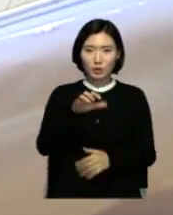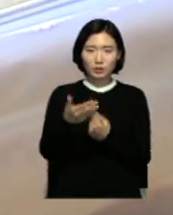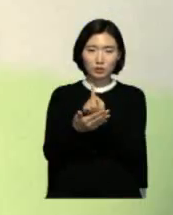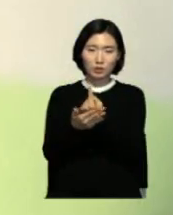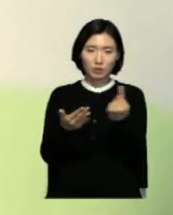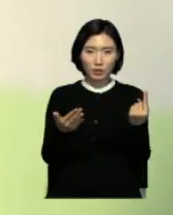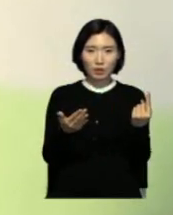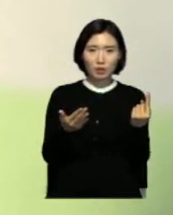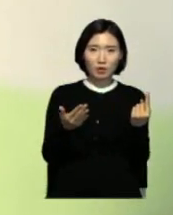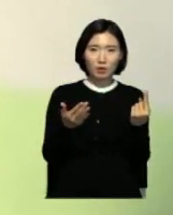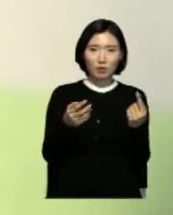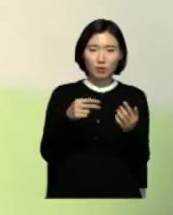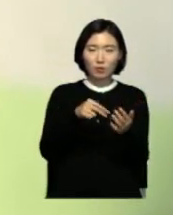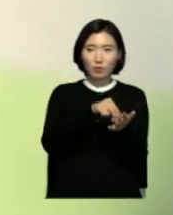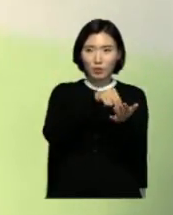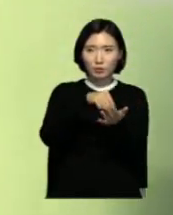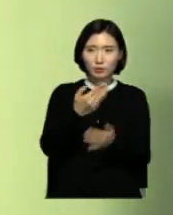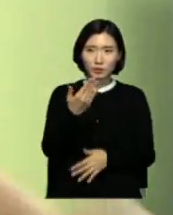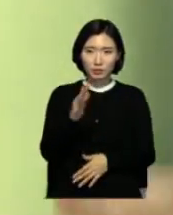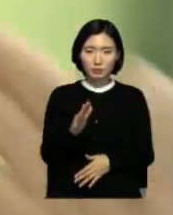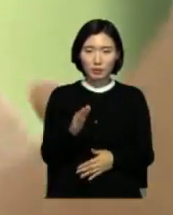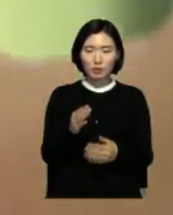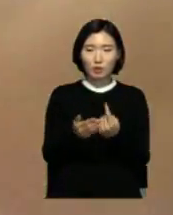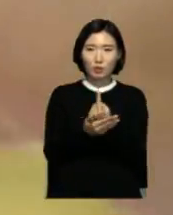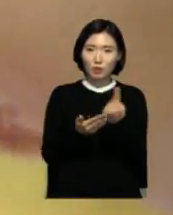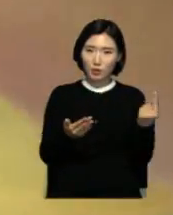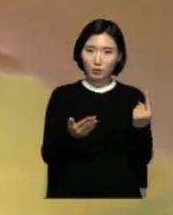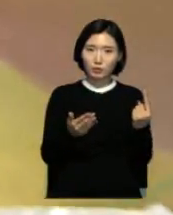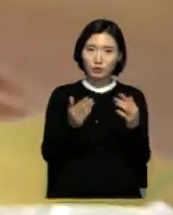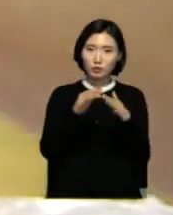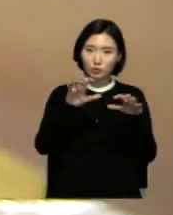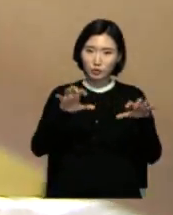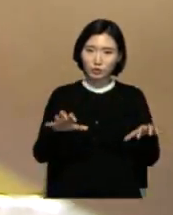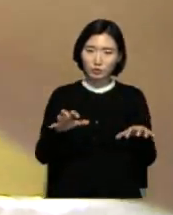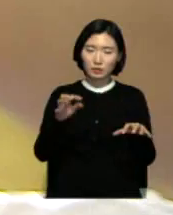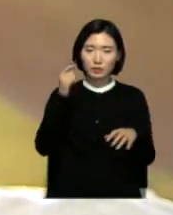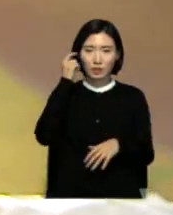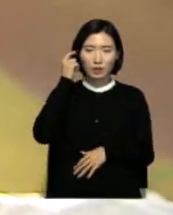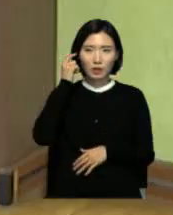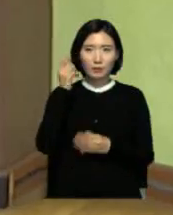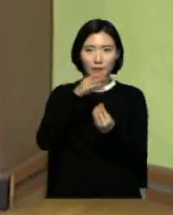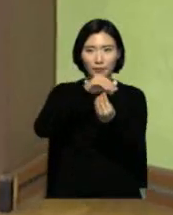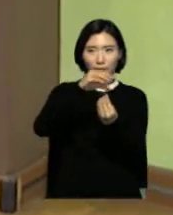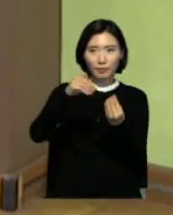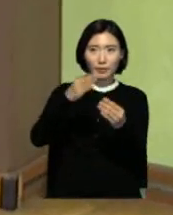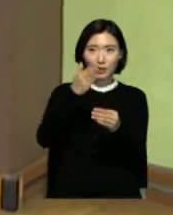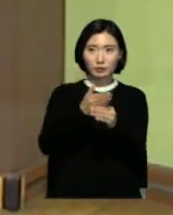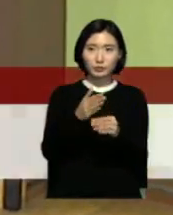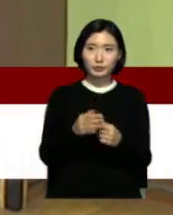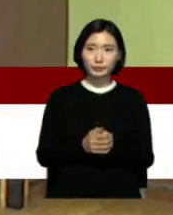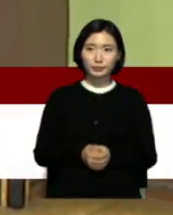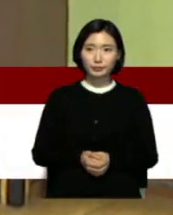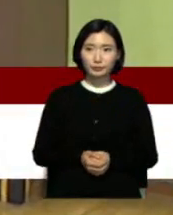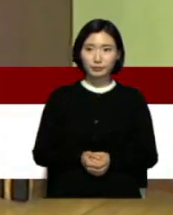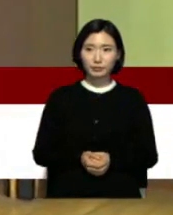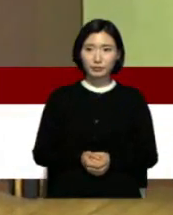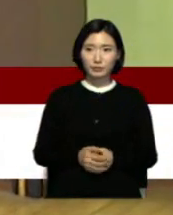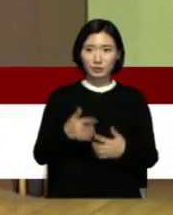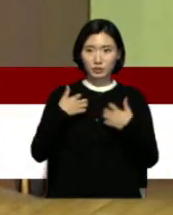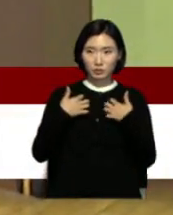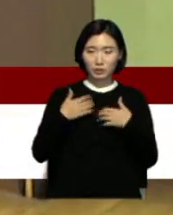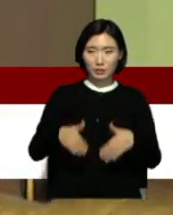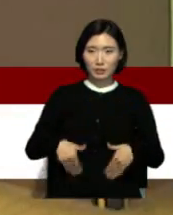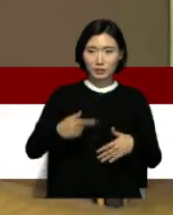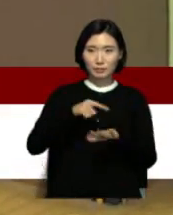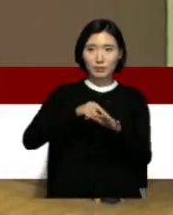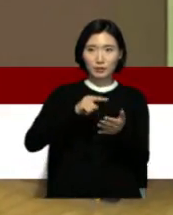외롭지만 소외된 이웃들을 생각하는 따뜻한 마음을 송편에 담아봅니다. 중국애하고 따뜻한 마음을